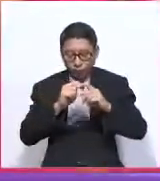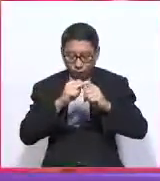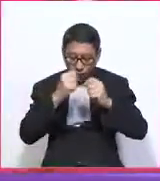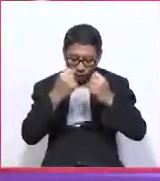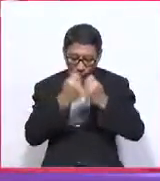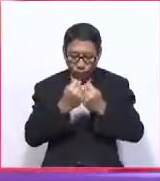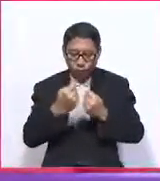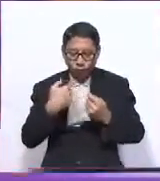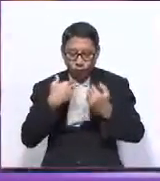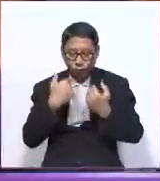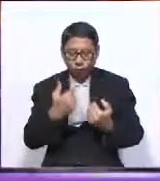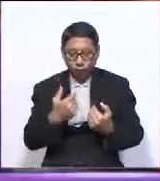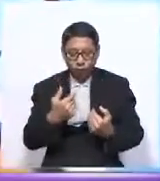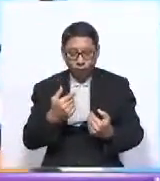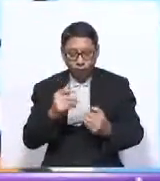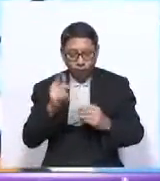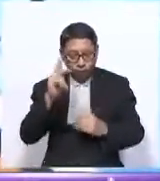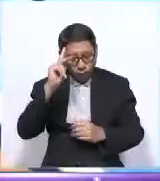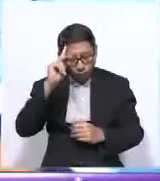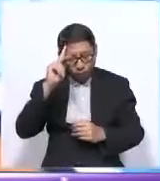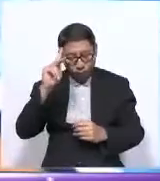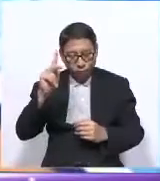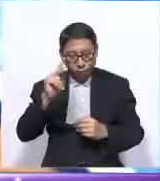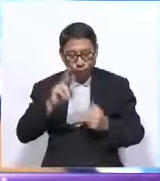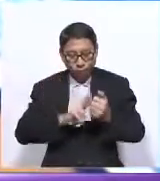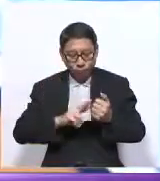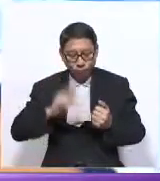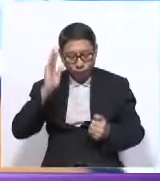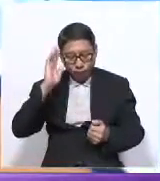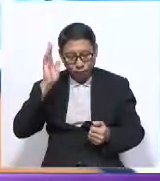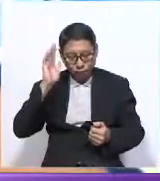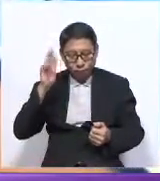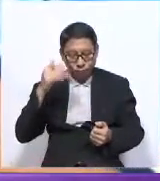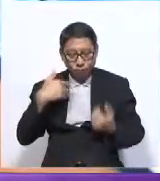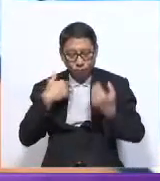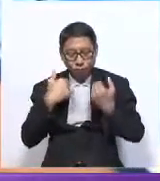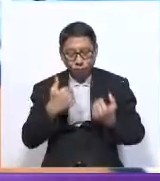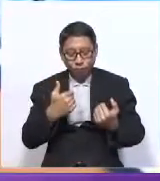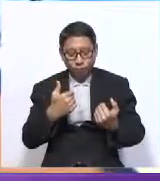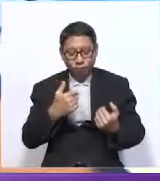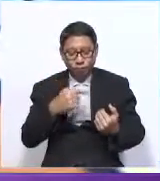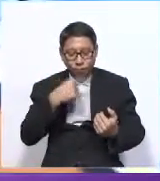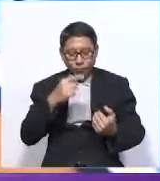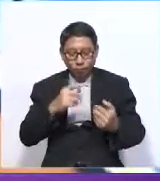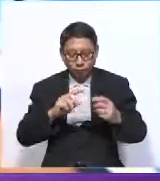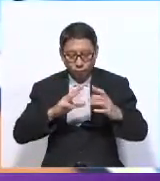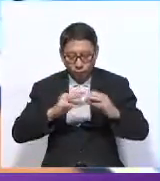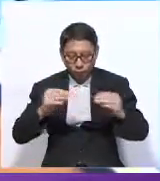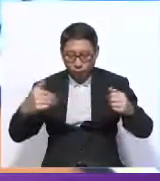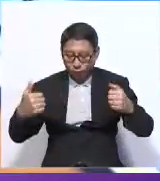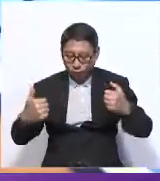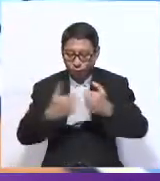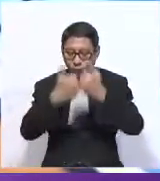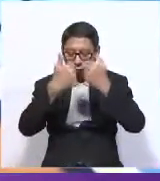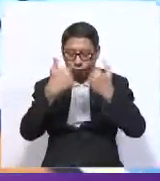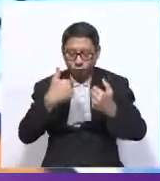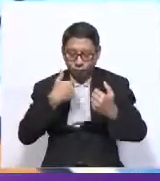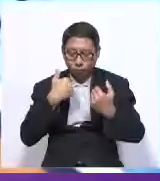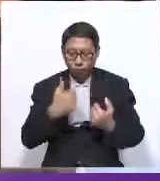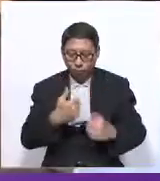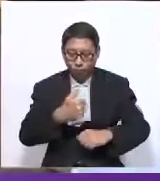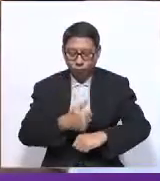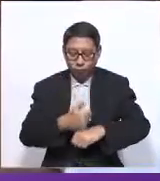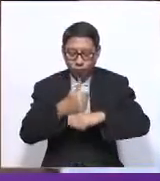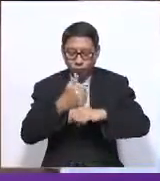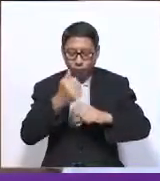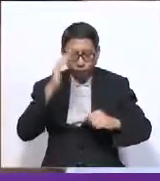รวจนะคะพันตำรวจเอกกฤษณะพัฒนาเจริญรองโฆษกสำนักงานตำรวจแห่งชาติก็พูดถึงอุบัติเหตุที่เกิดขึ้นนะคะบอกว่าตอนนี้เนี่ยท